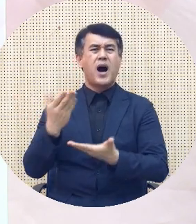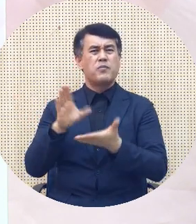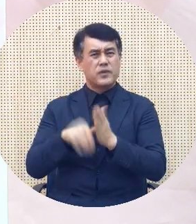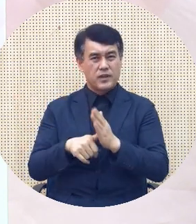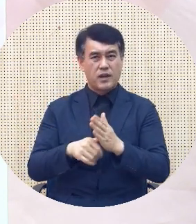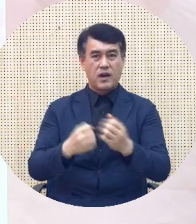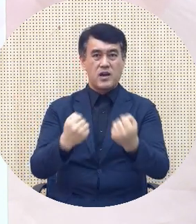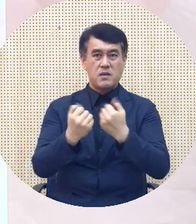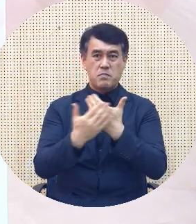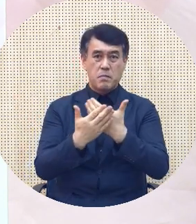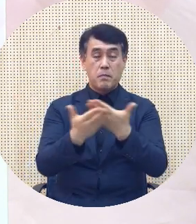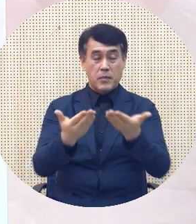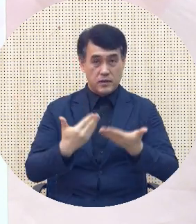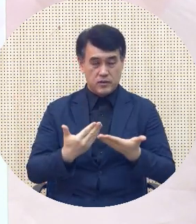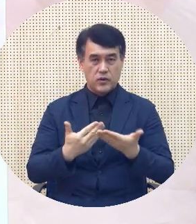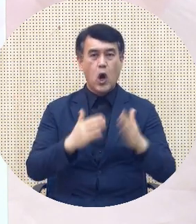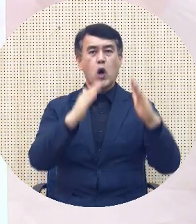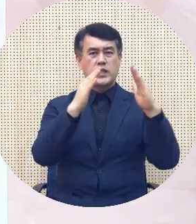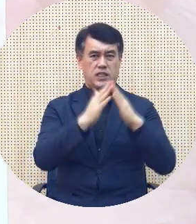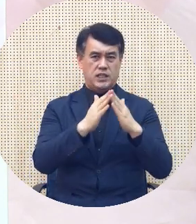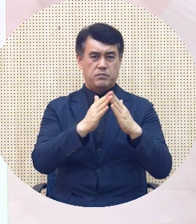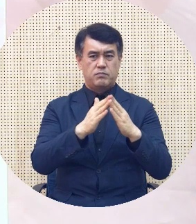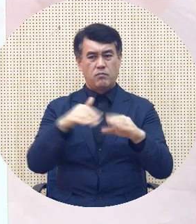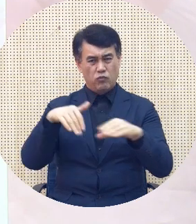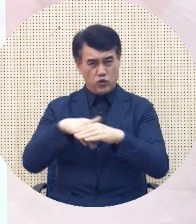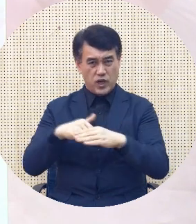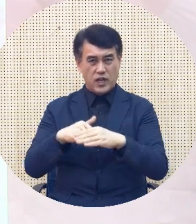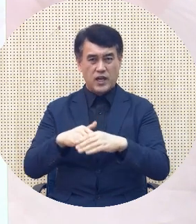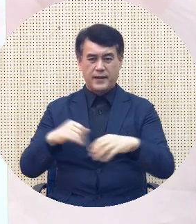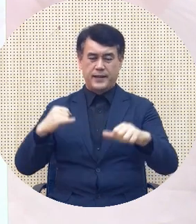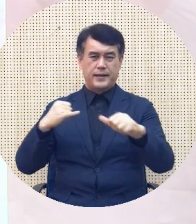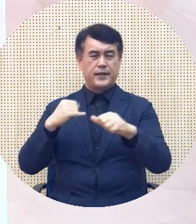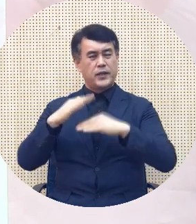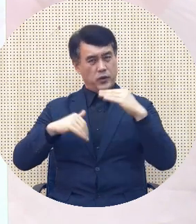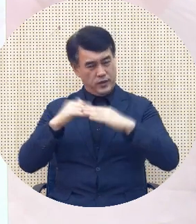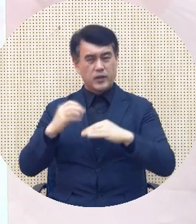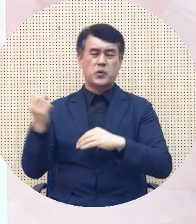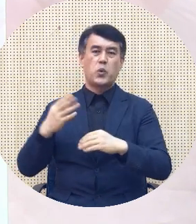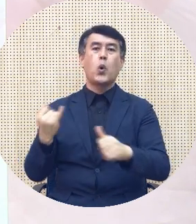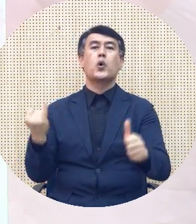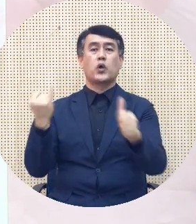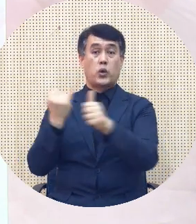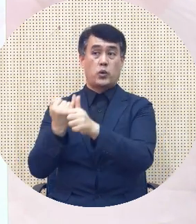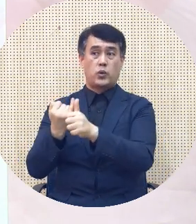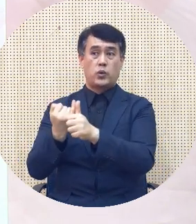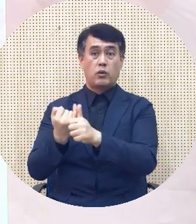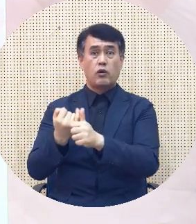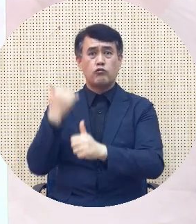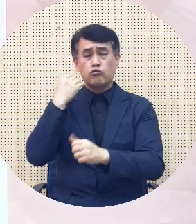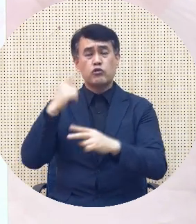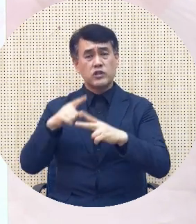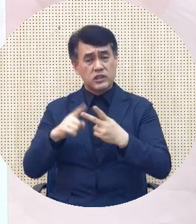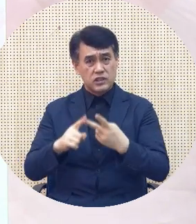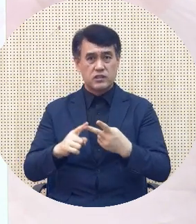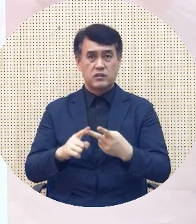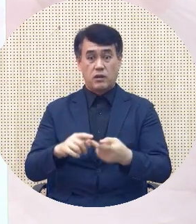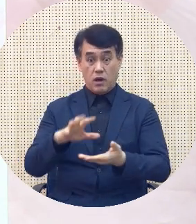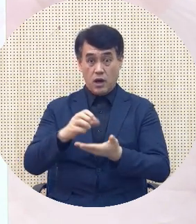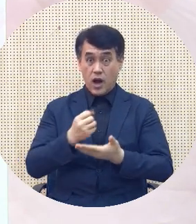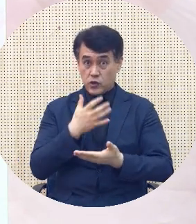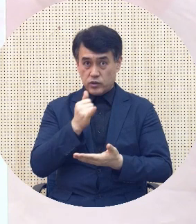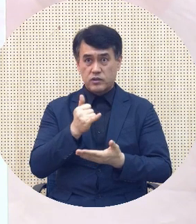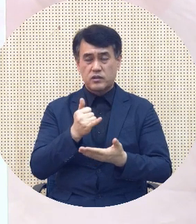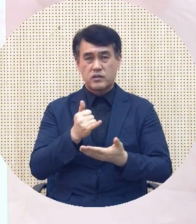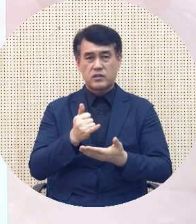것, 주거와 문화생활, 연애와 결혼 등 누구에게나 주어진 생애 전반에 경험을 할